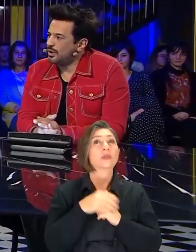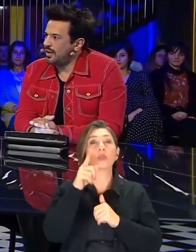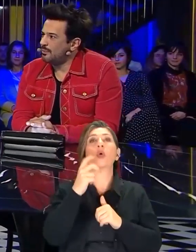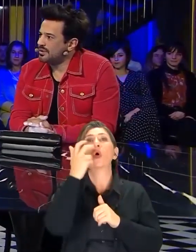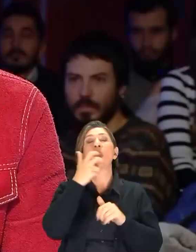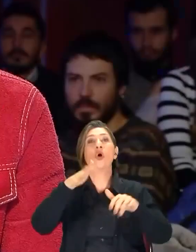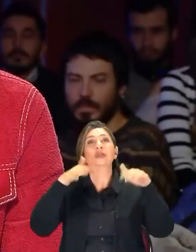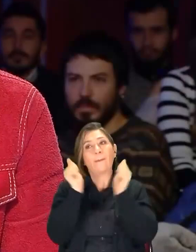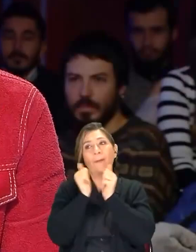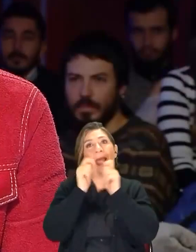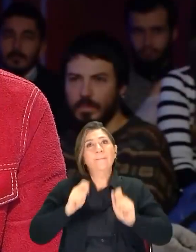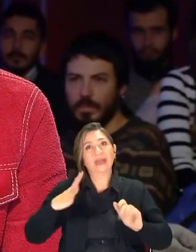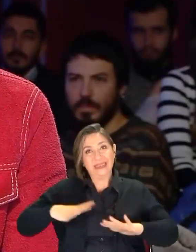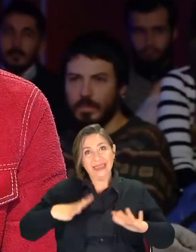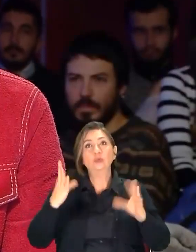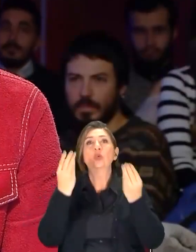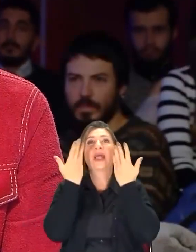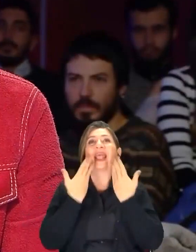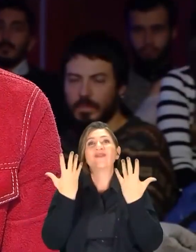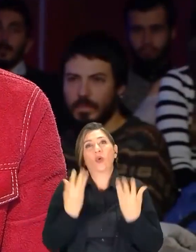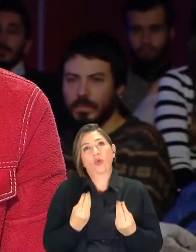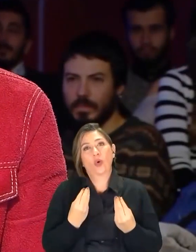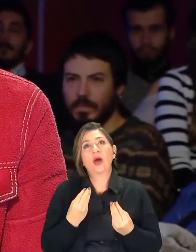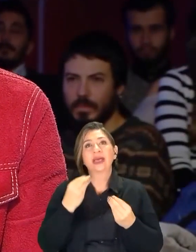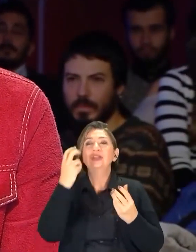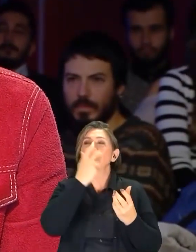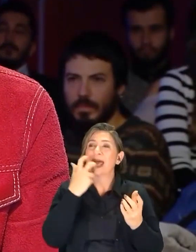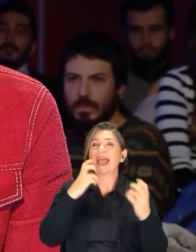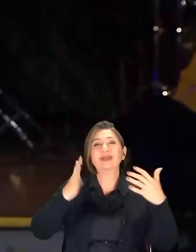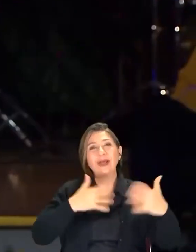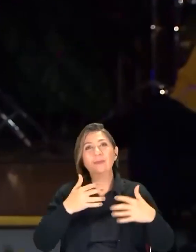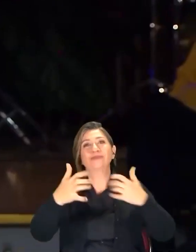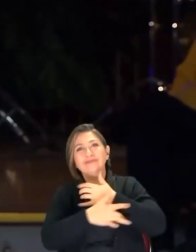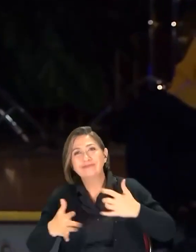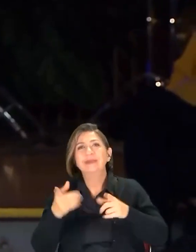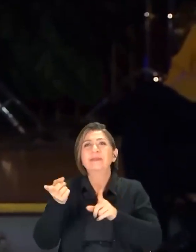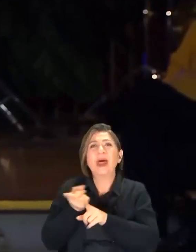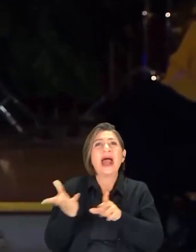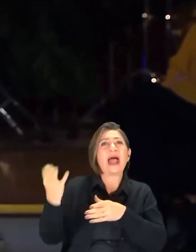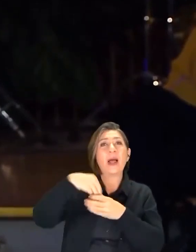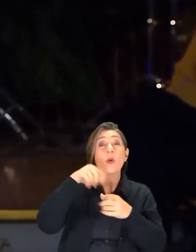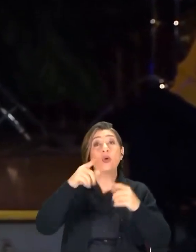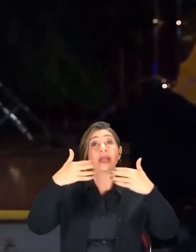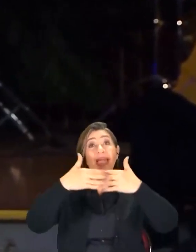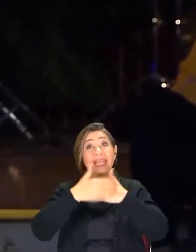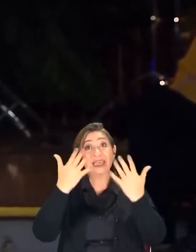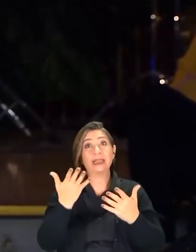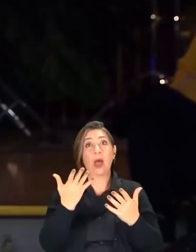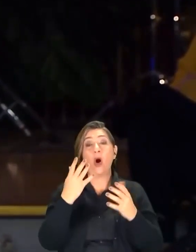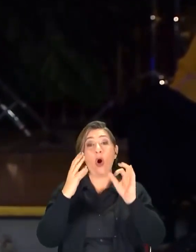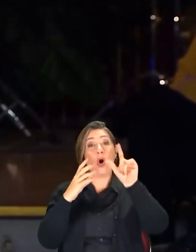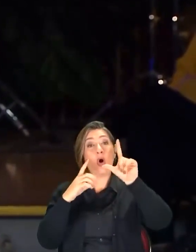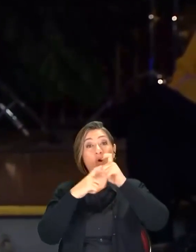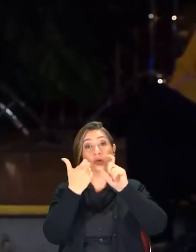konseri de onlarla yapmak istedim çünkü çok keyifli oluyor Onlarla çalıp söylendiği zaman ve bu gecene de Olgun